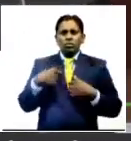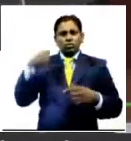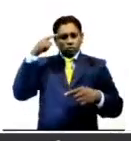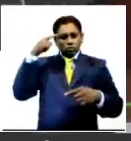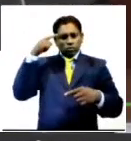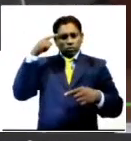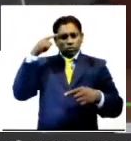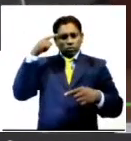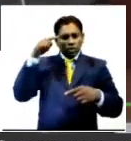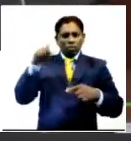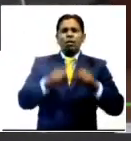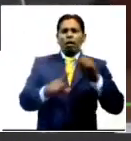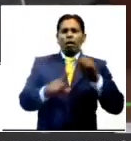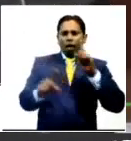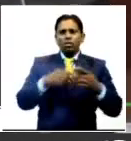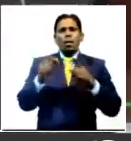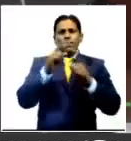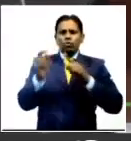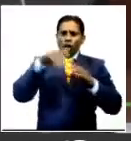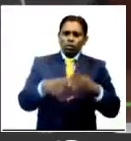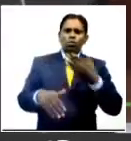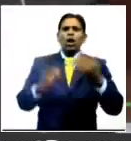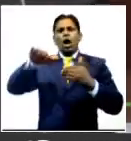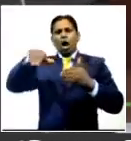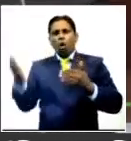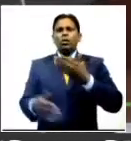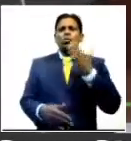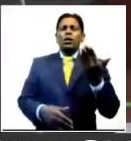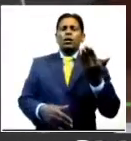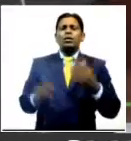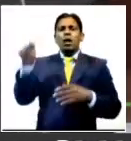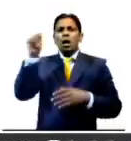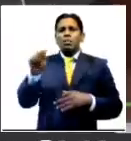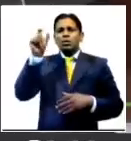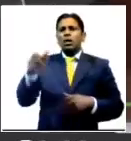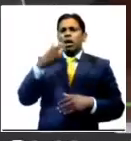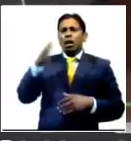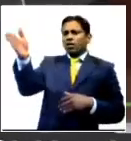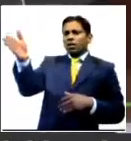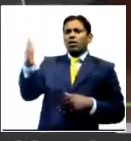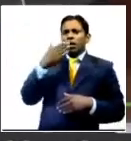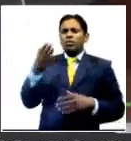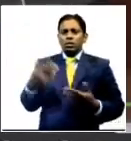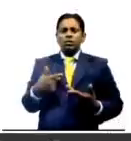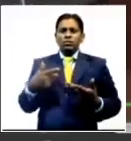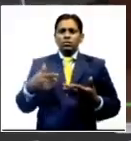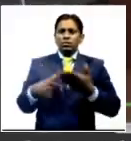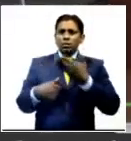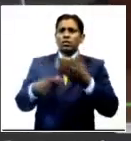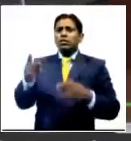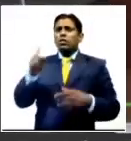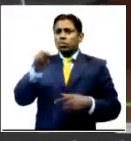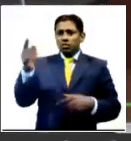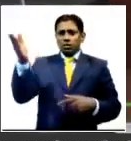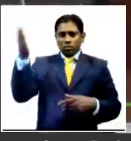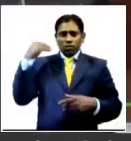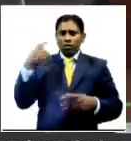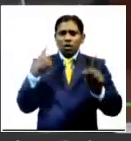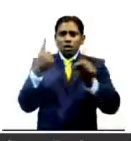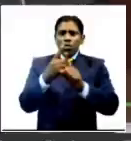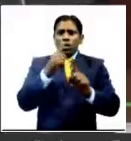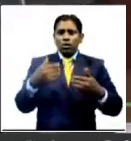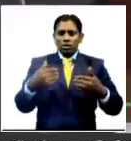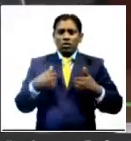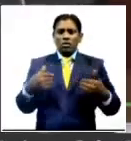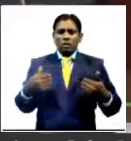පිළිදෙත් පුළුවන්. අපේ මෛත්‍රීපාලි මැතිතුමා මෙතන හිටුවා. හිටපු අග්‍රවිශ්වකාරතුමා බොහොම පිරිස් මැතිතුමා. ඔබතුමා හම්බ වෙලා කිව්වේ නැද්ද? මගේ අග්‍රවිශ්වකාර දෝරේ අයිතිරට